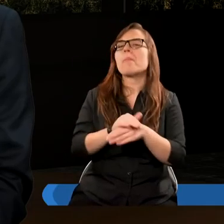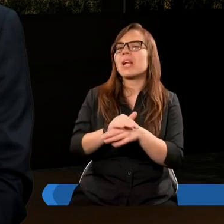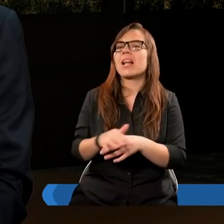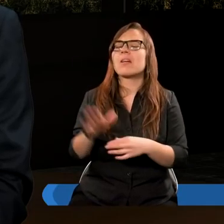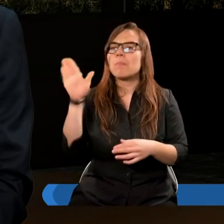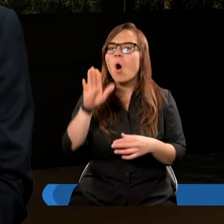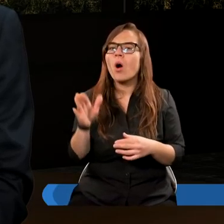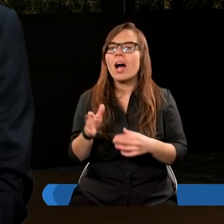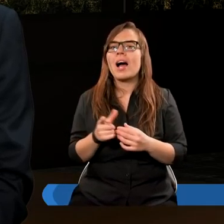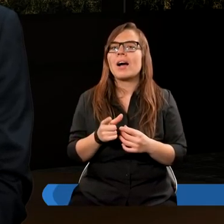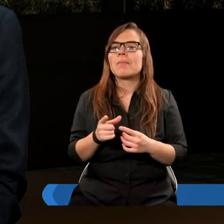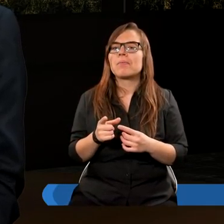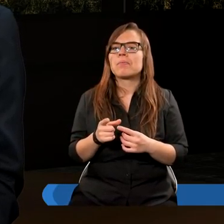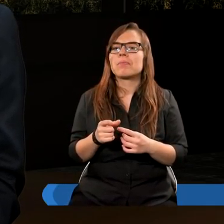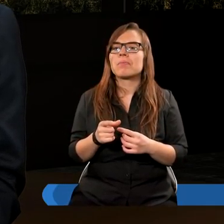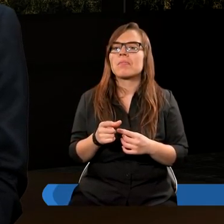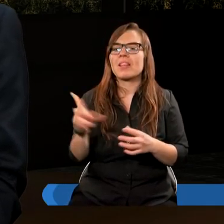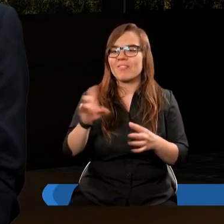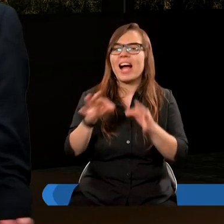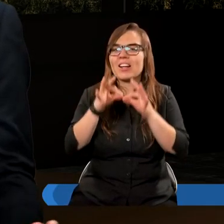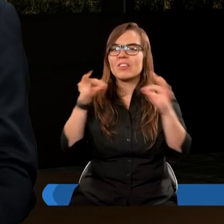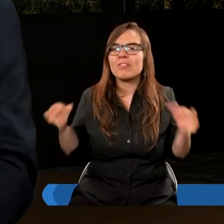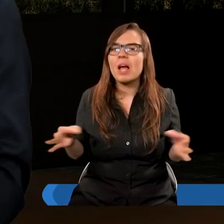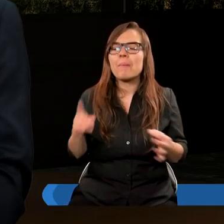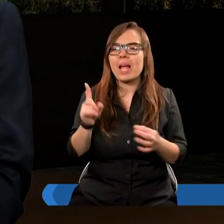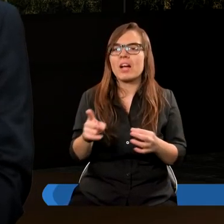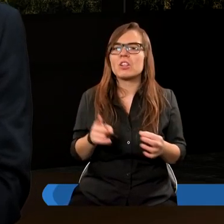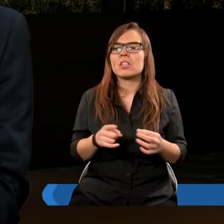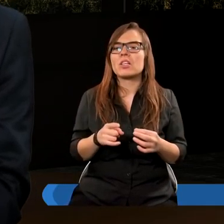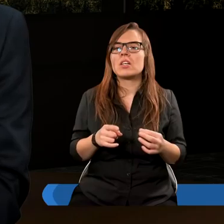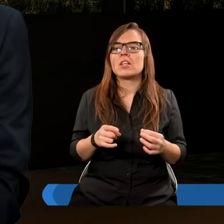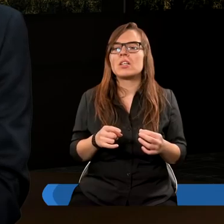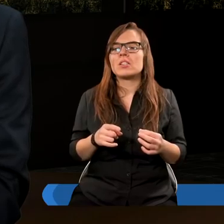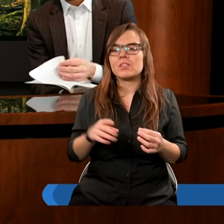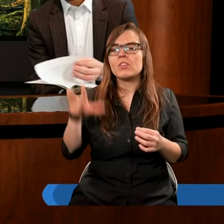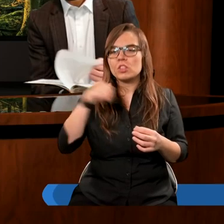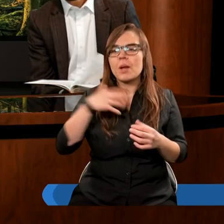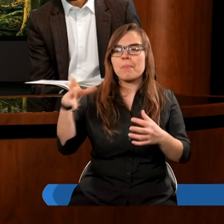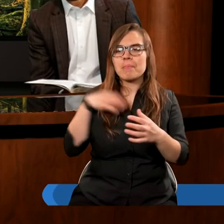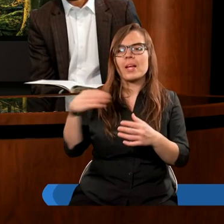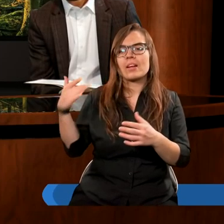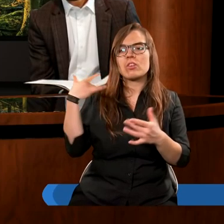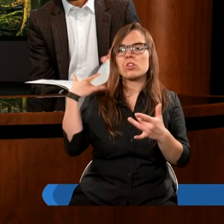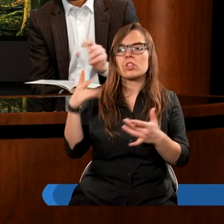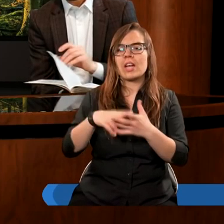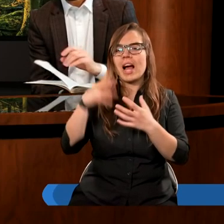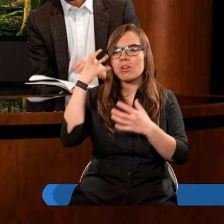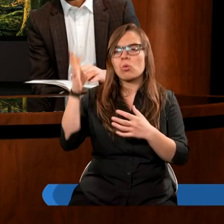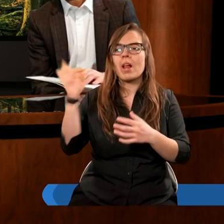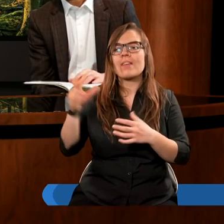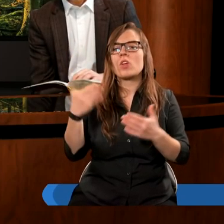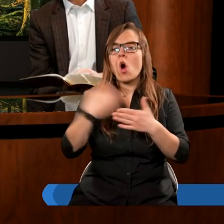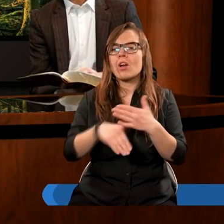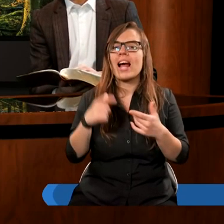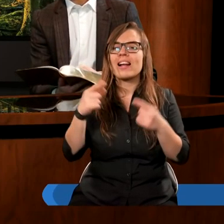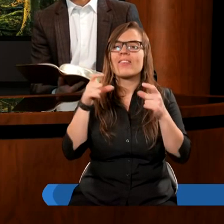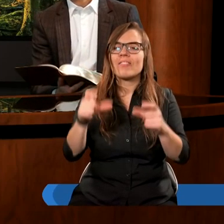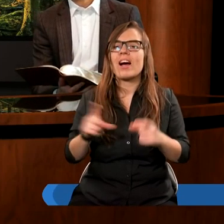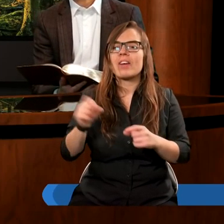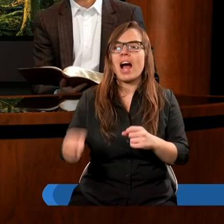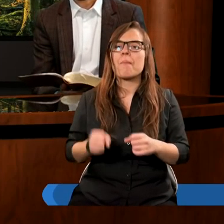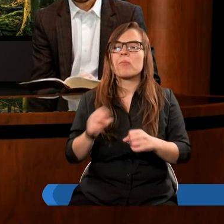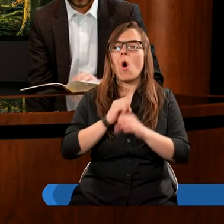Boga w każdym wymiarze, który chce mieć nas w swoim królestwie. I przeczytajmy na zakończenie ostatni fragment z